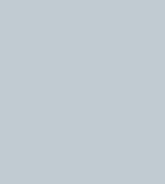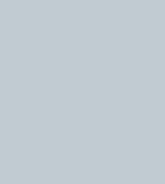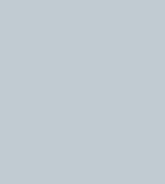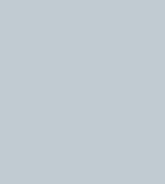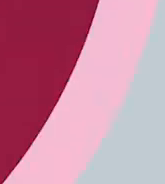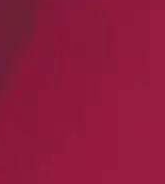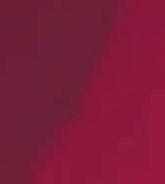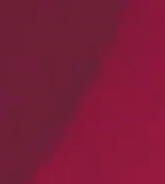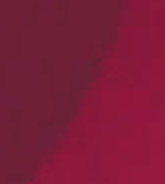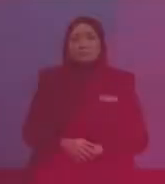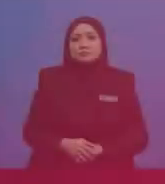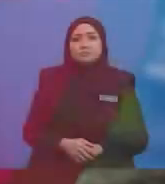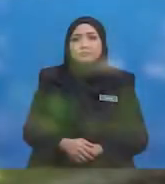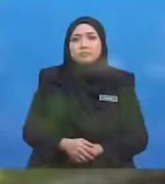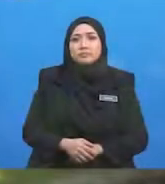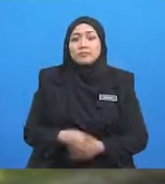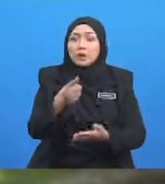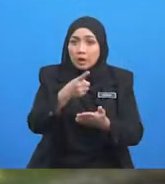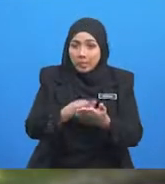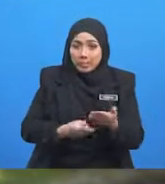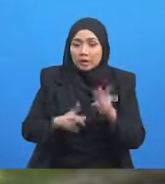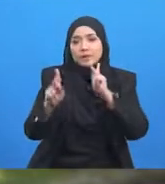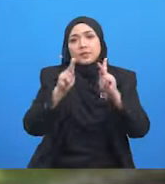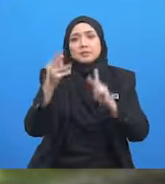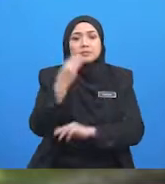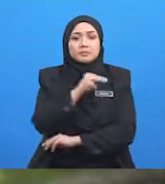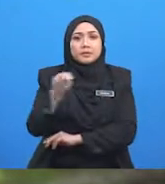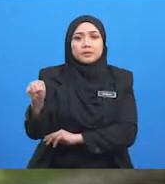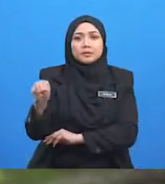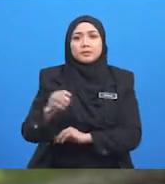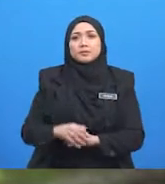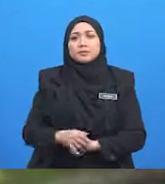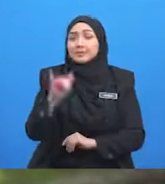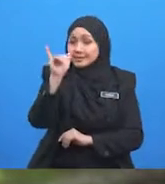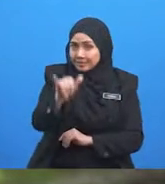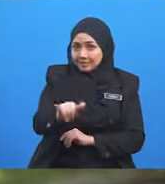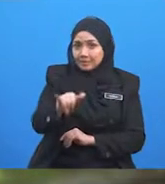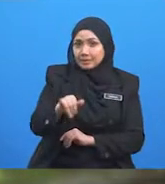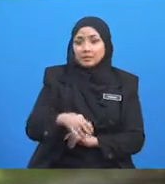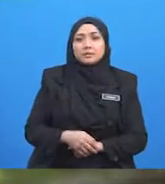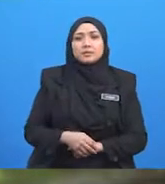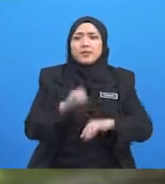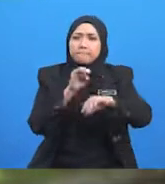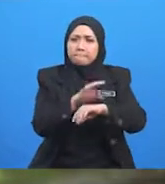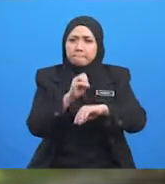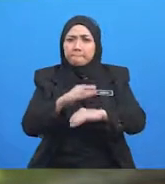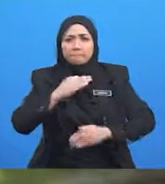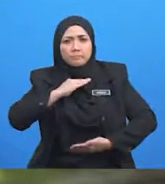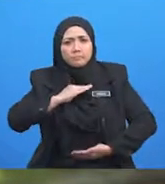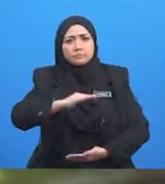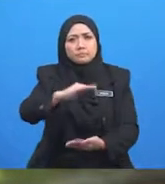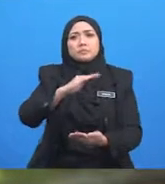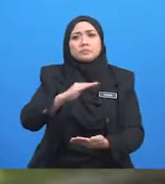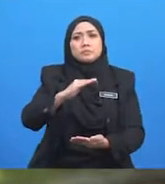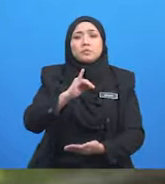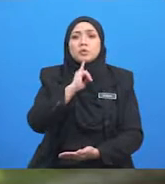jahat jangan sesekali. Pekah kata mereka. Ya, pesanan ibu yang